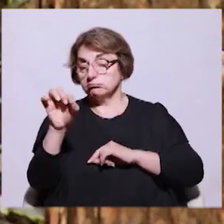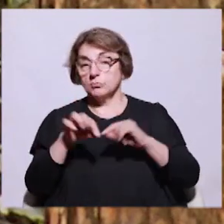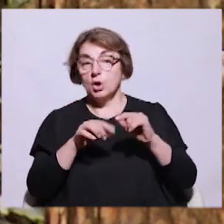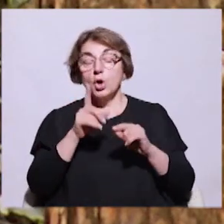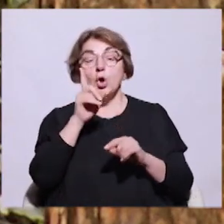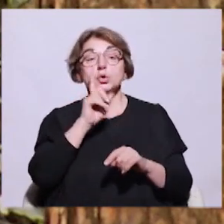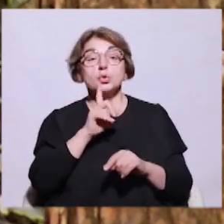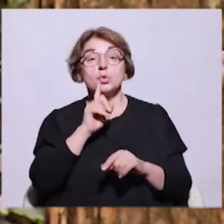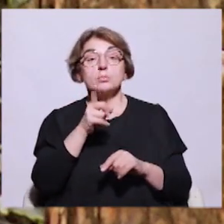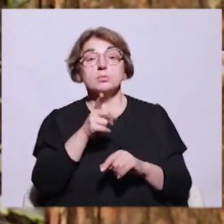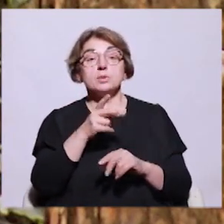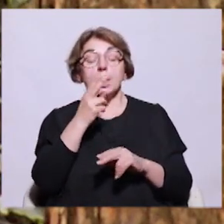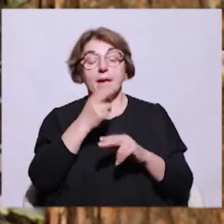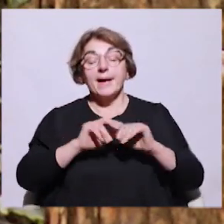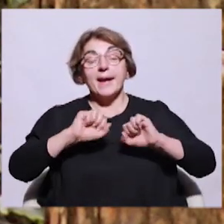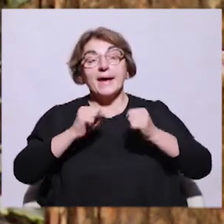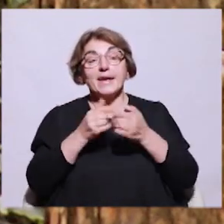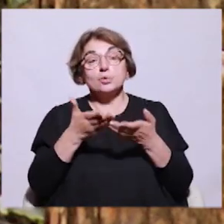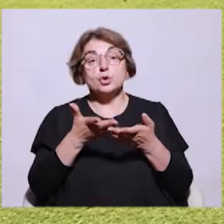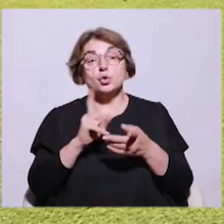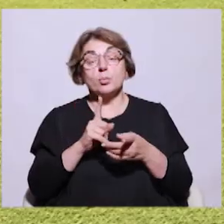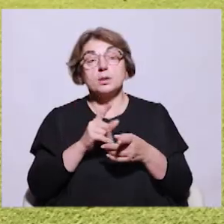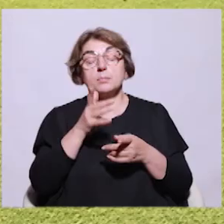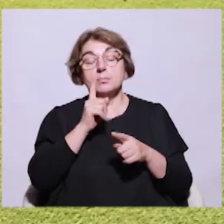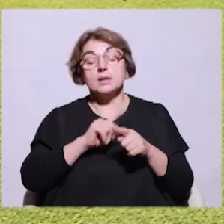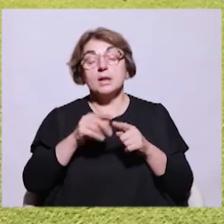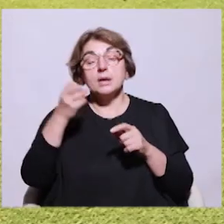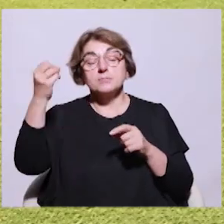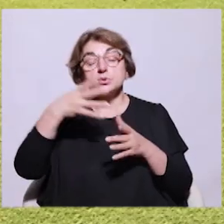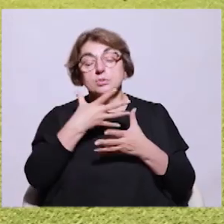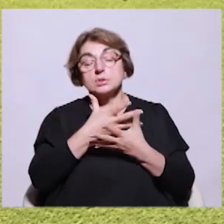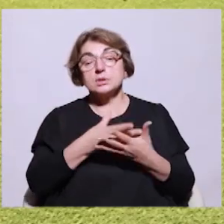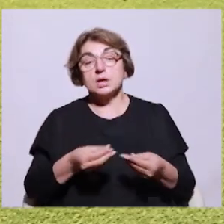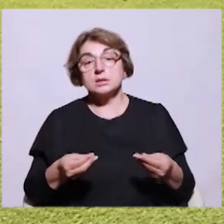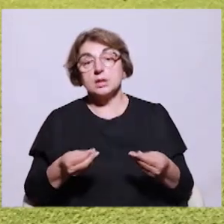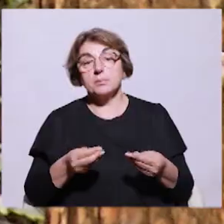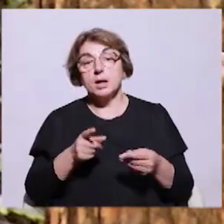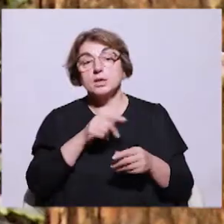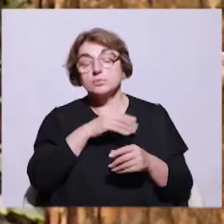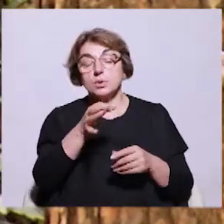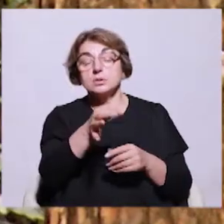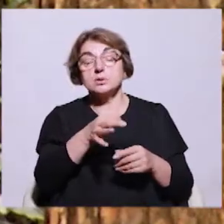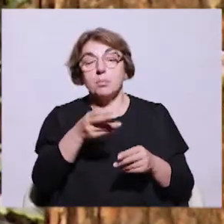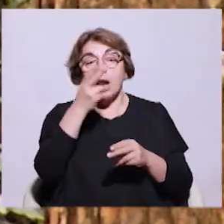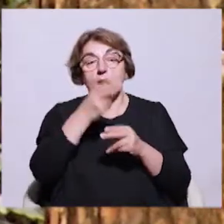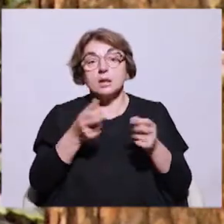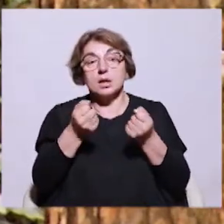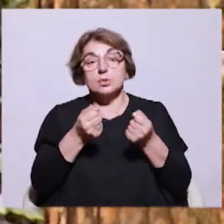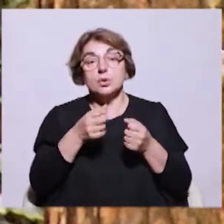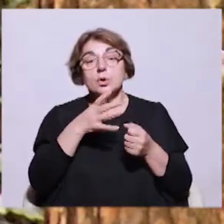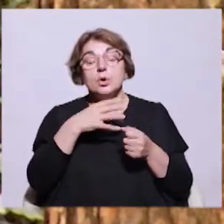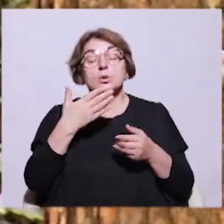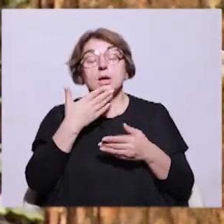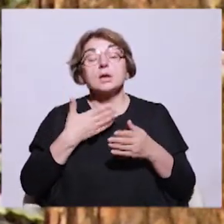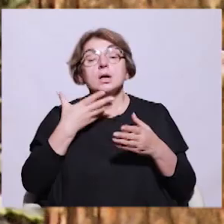ხოლო დროებითია ყინული, რომელიც დადნება. ეს გაყინული ტბა არის, რომელიც